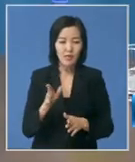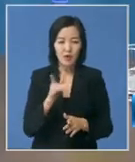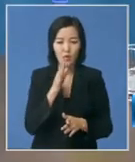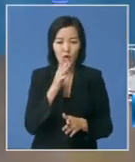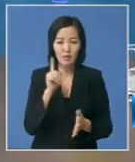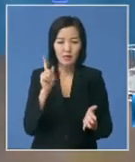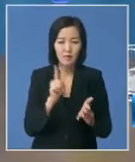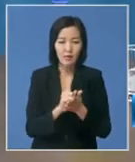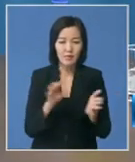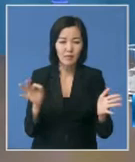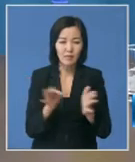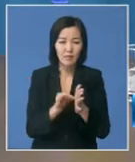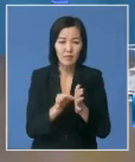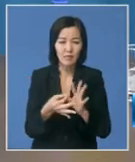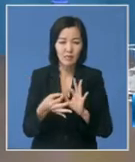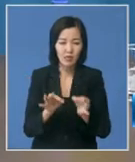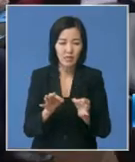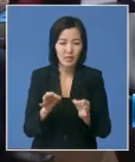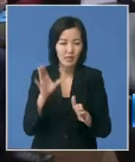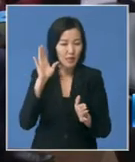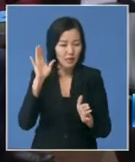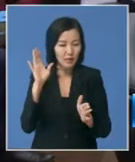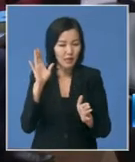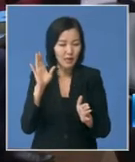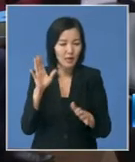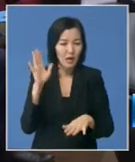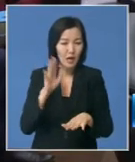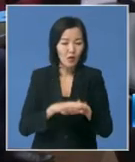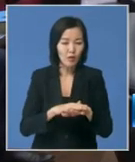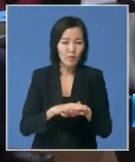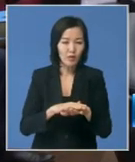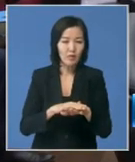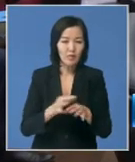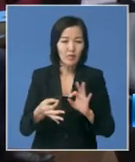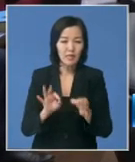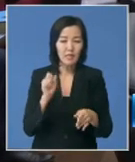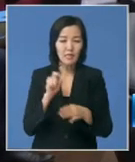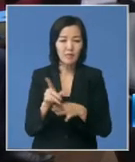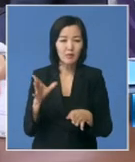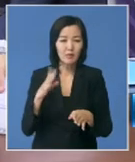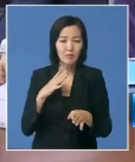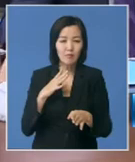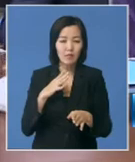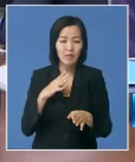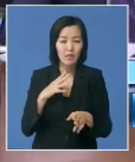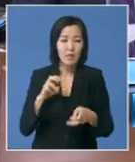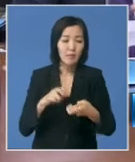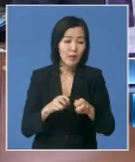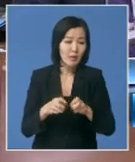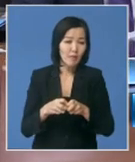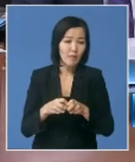мақсат міндеттерін жан-жақты тыңдаған Амандық Ғабасұлы аудан басшыларына нақты тапсырмалар жүктеді және түйткілді